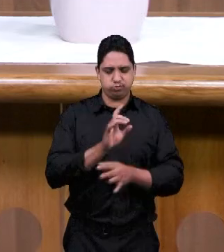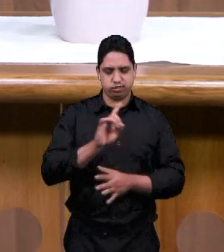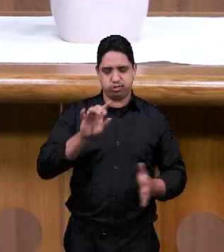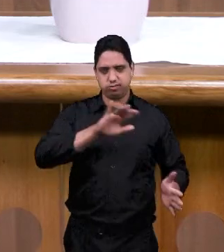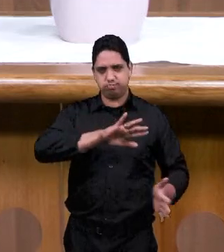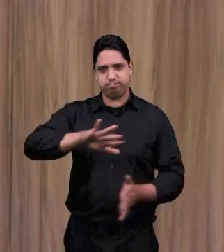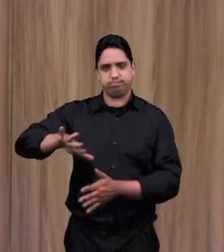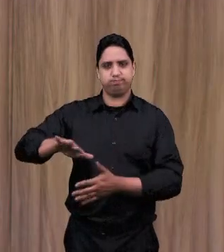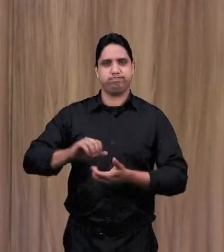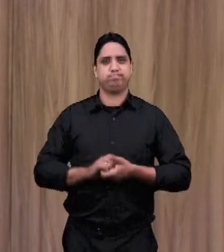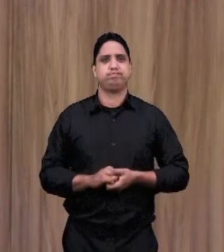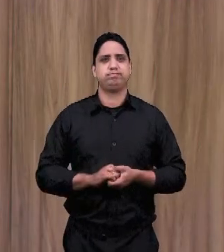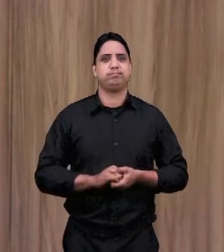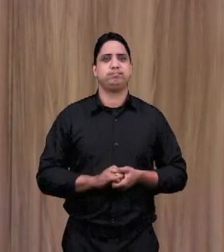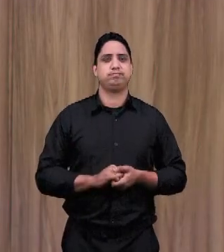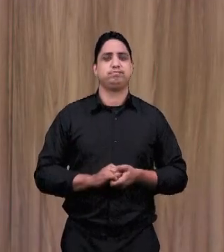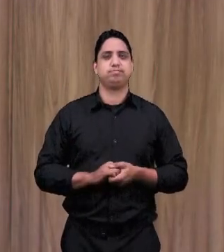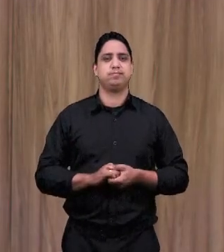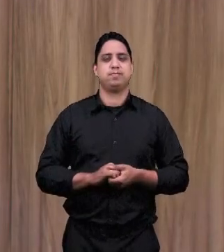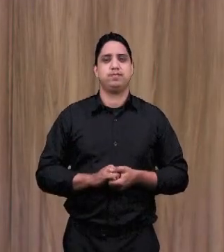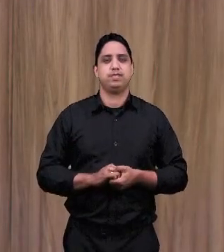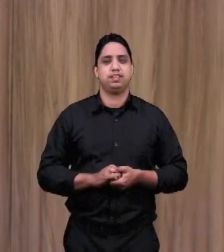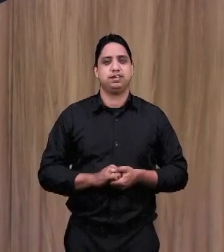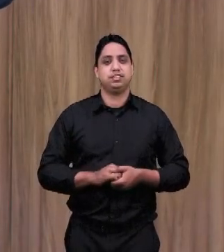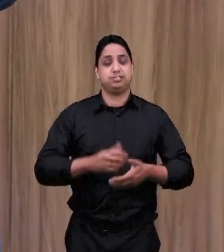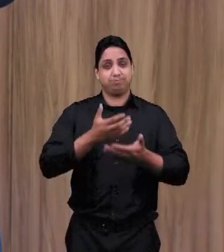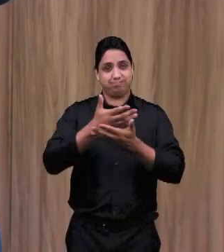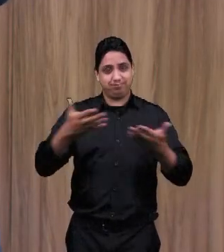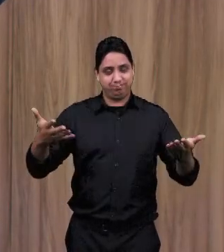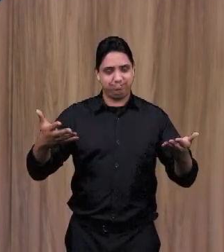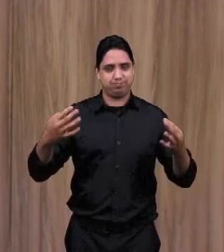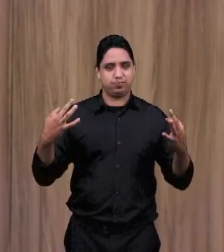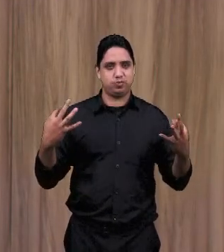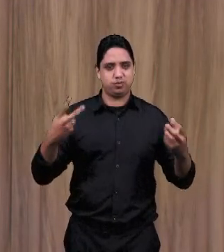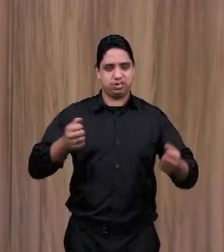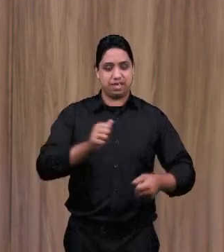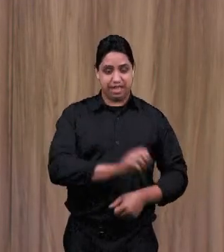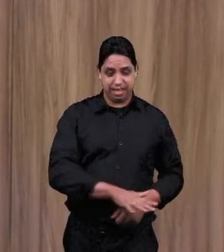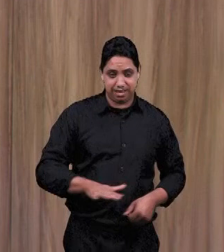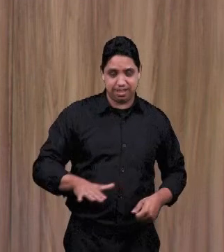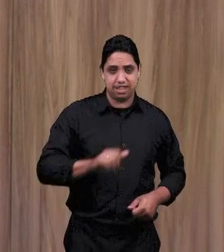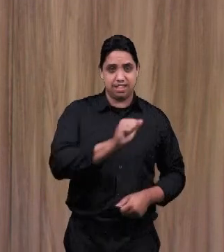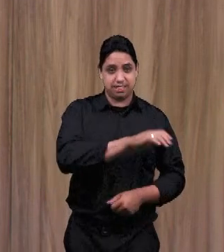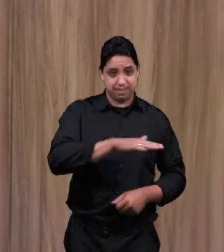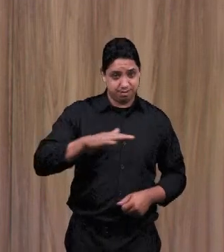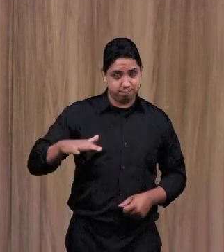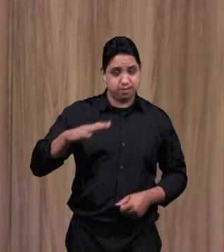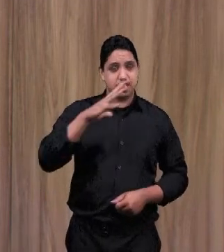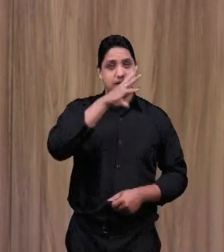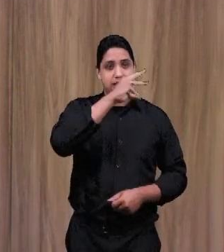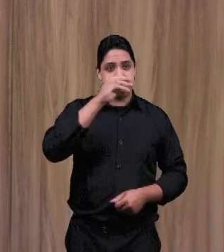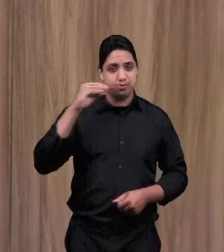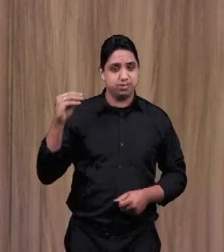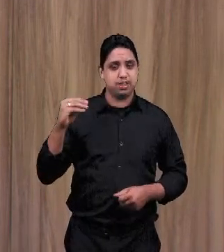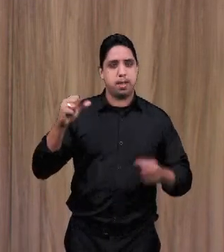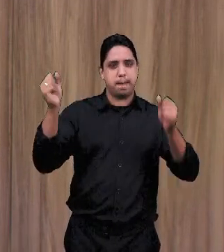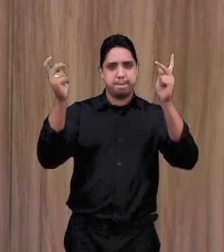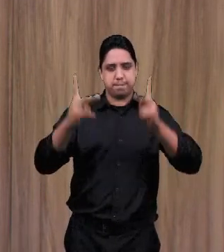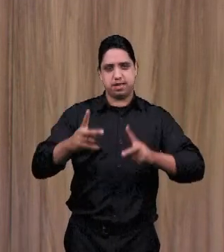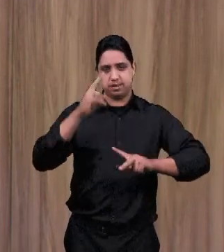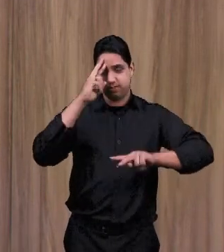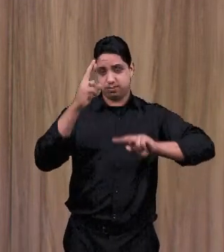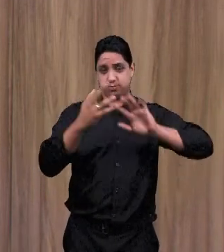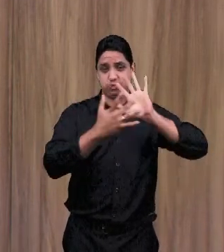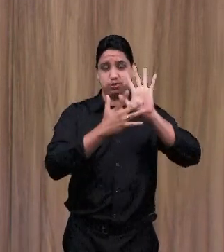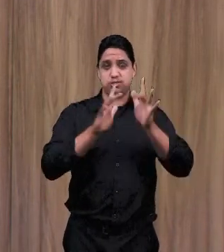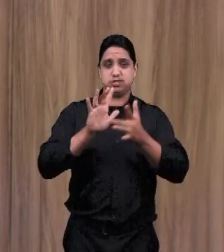frères. Je salue à tous nos enfants, intermédiaires et adolescents dans la paix du Seigneur Jésus. Nous